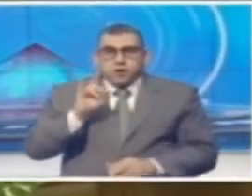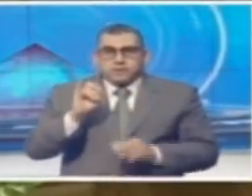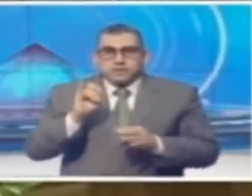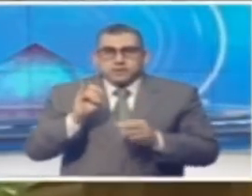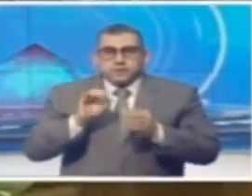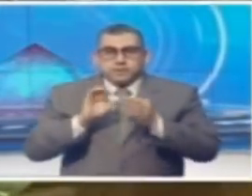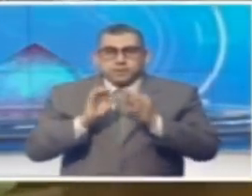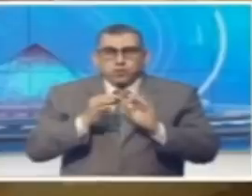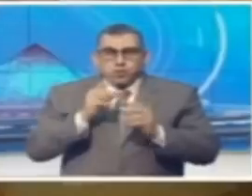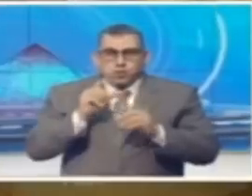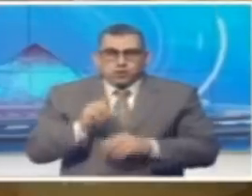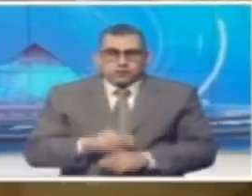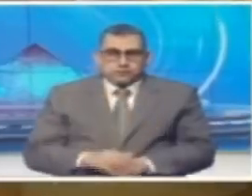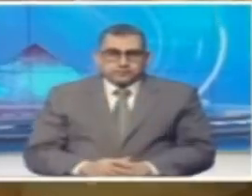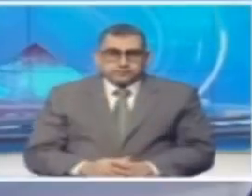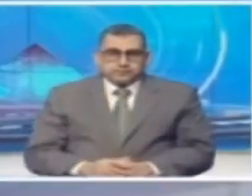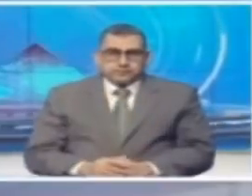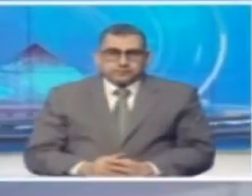جرعة.